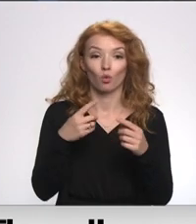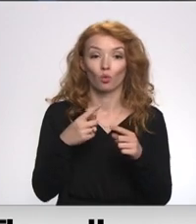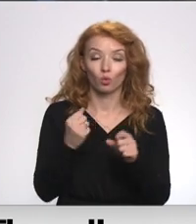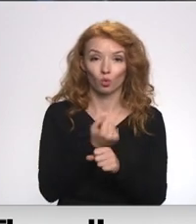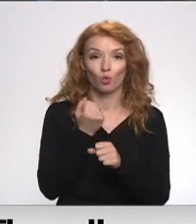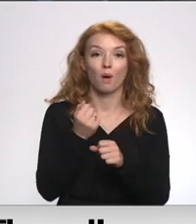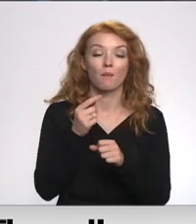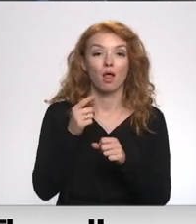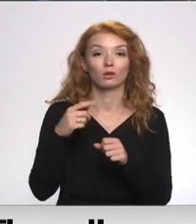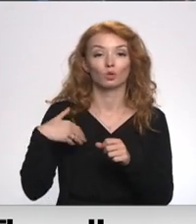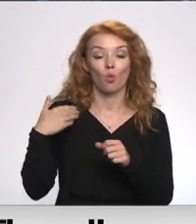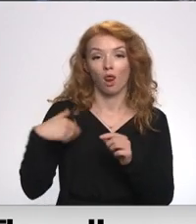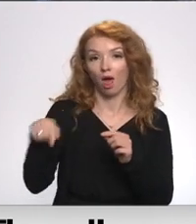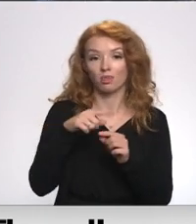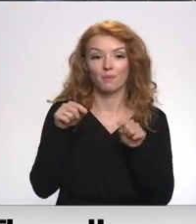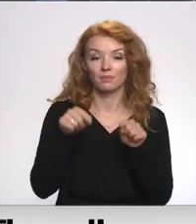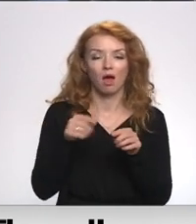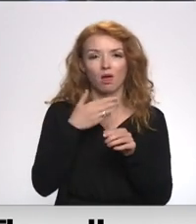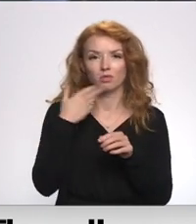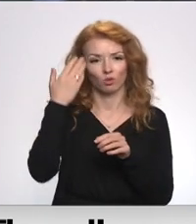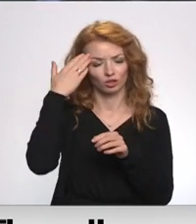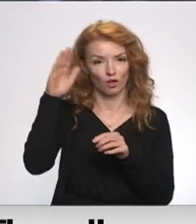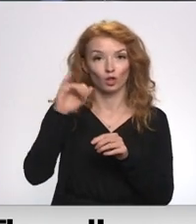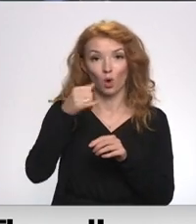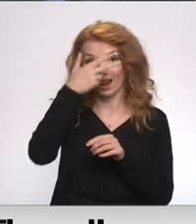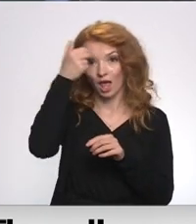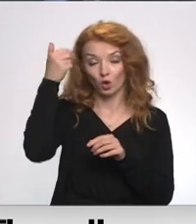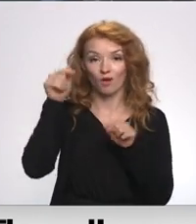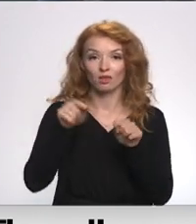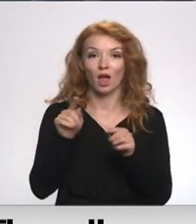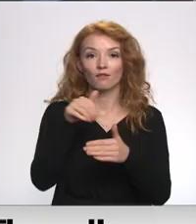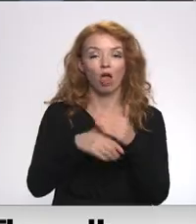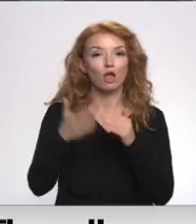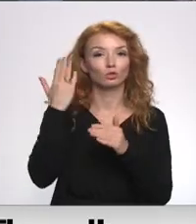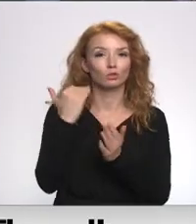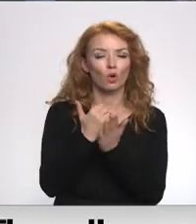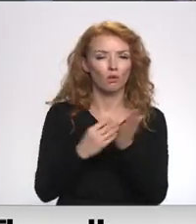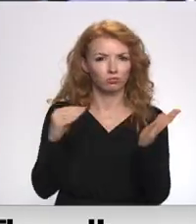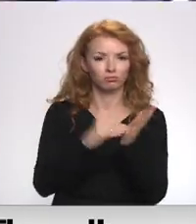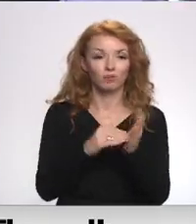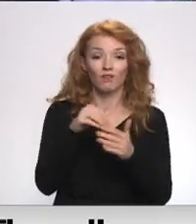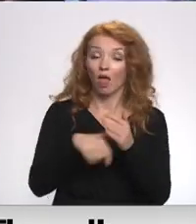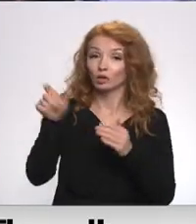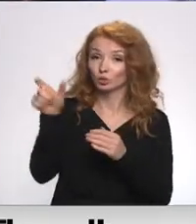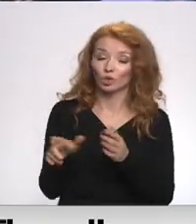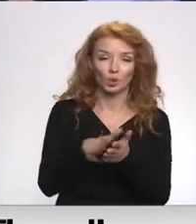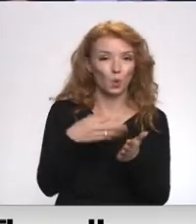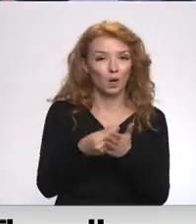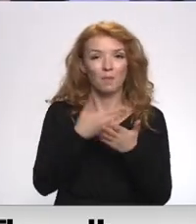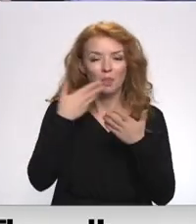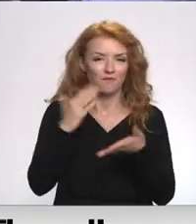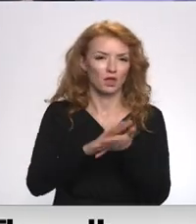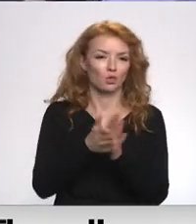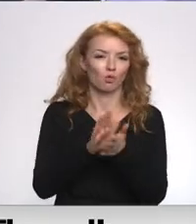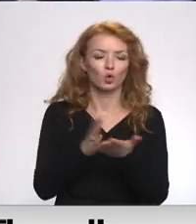Krivukū skolas skolēniem tā nesot sveša, jo Lietuvā tā iekļaut vēstures programmā. Vēsturnieki gan joprojām nav